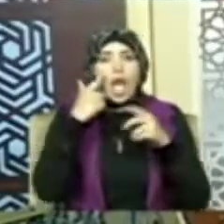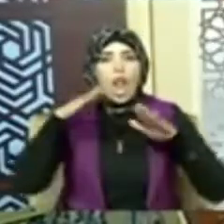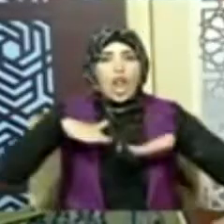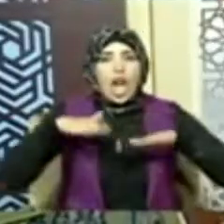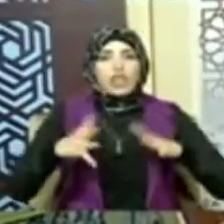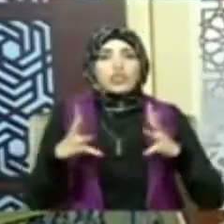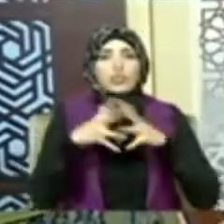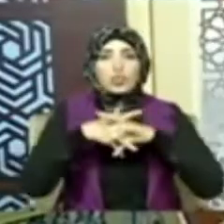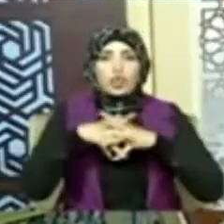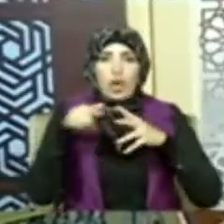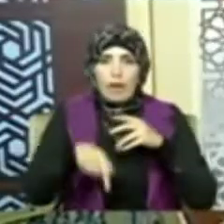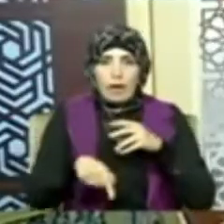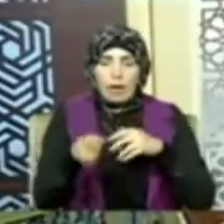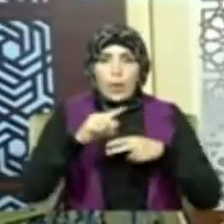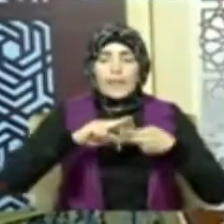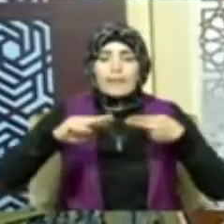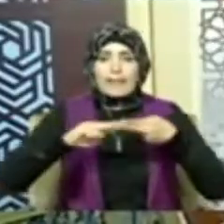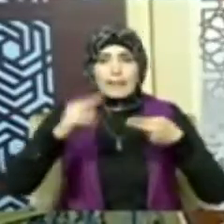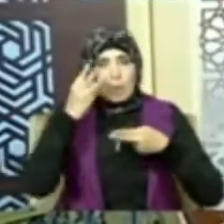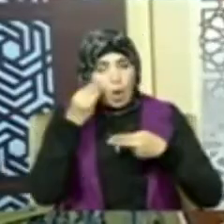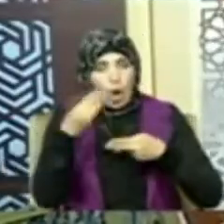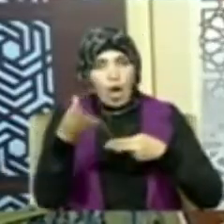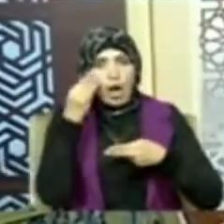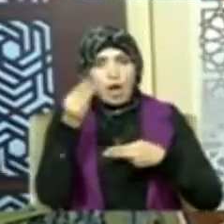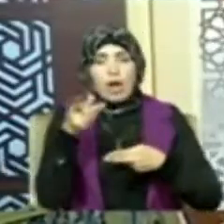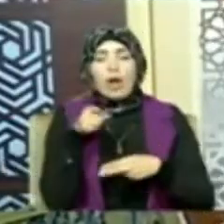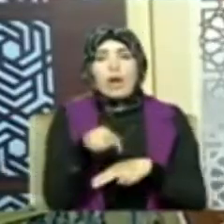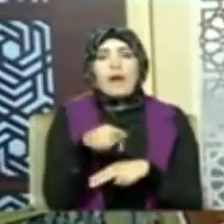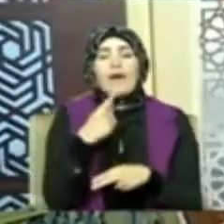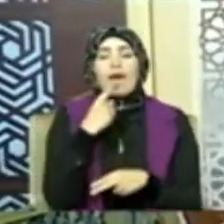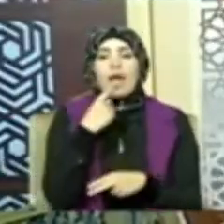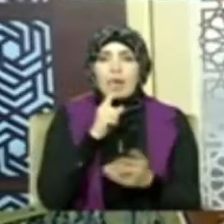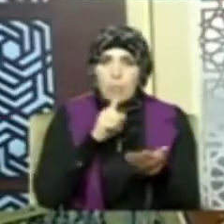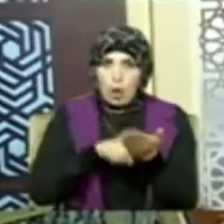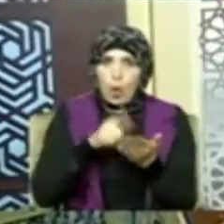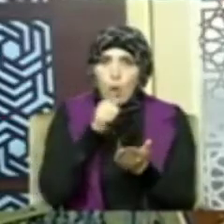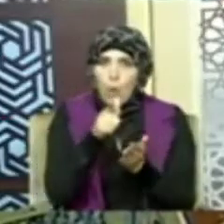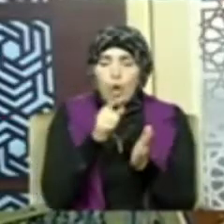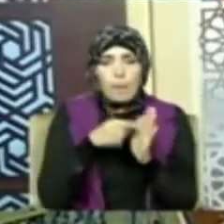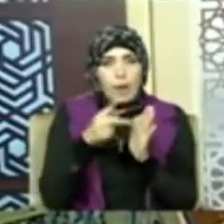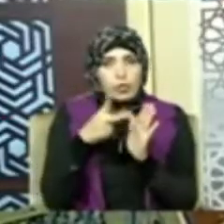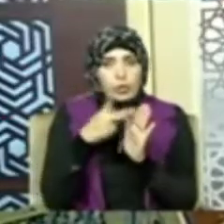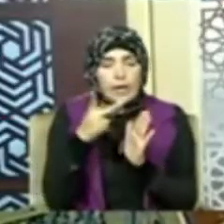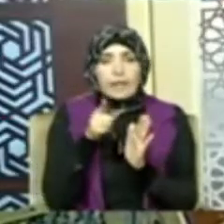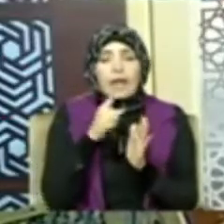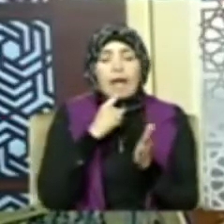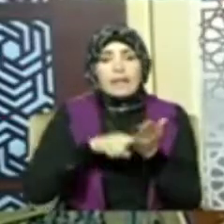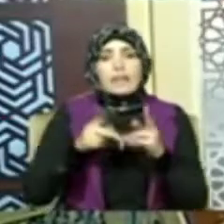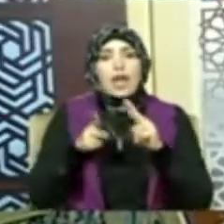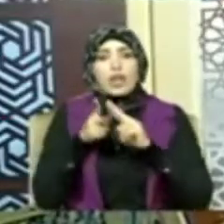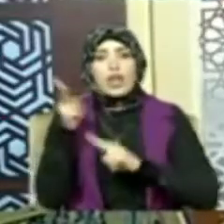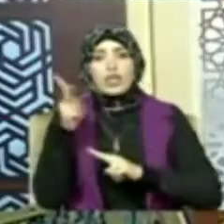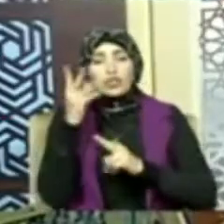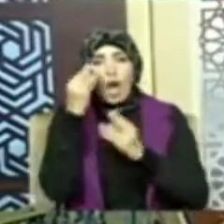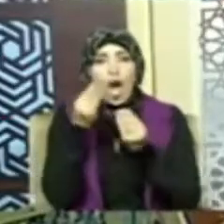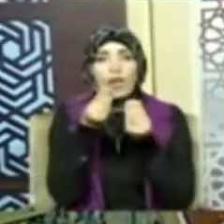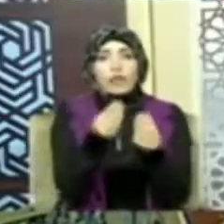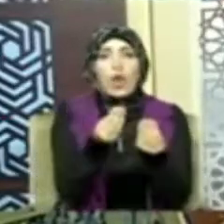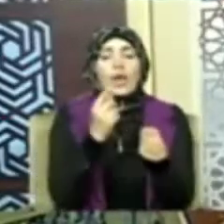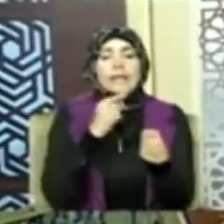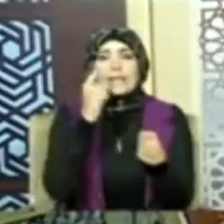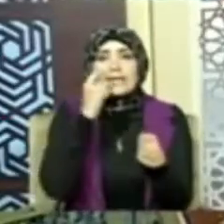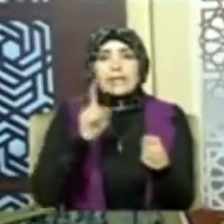الذي نؤكد عليه أن الهجرة عطاء، عطاء لدين الله. المهاجرون